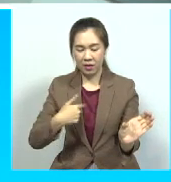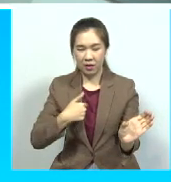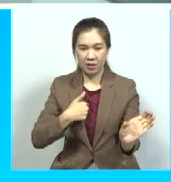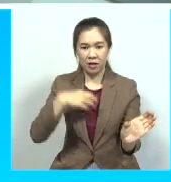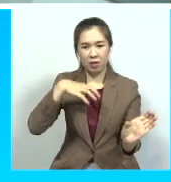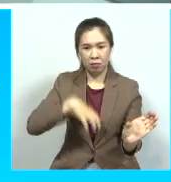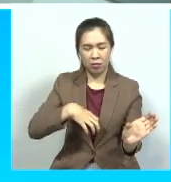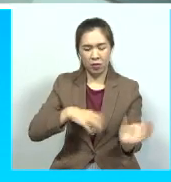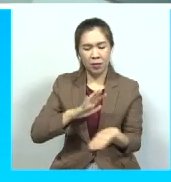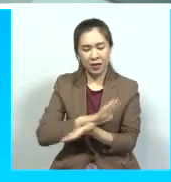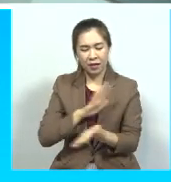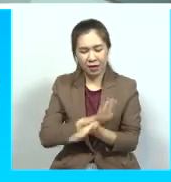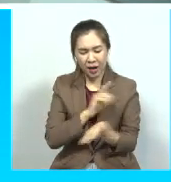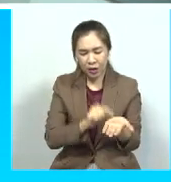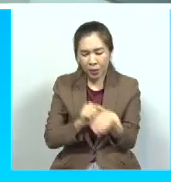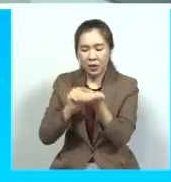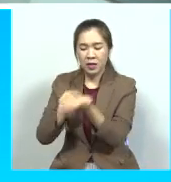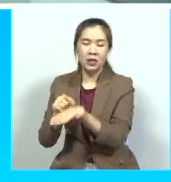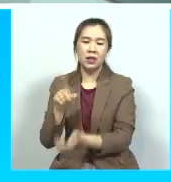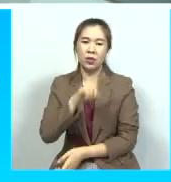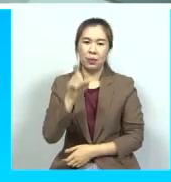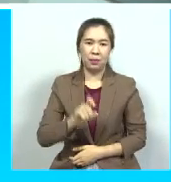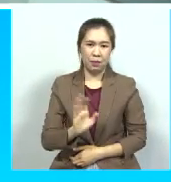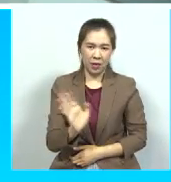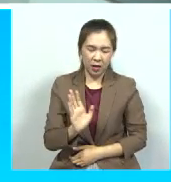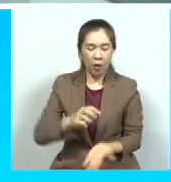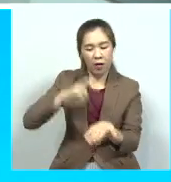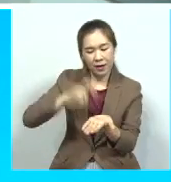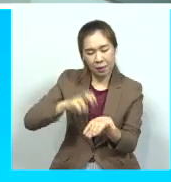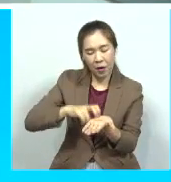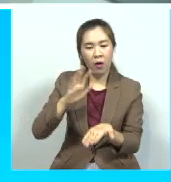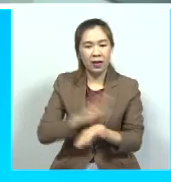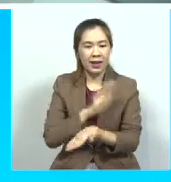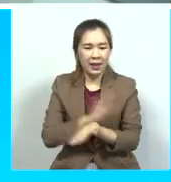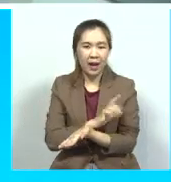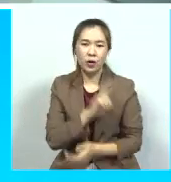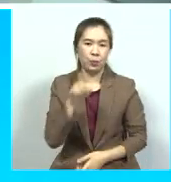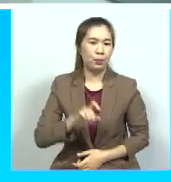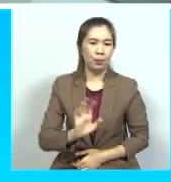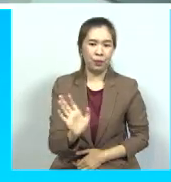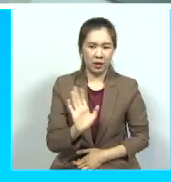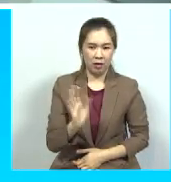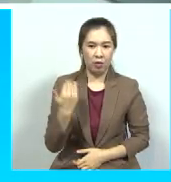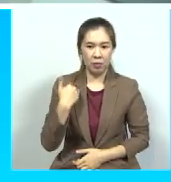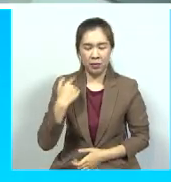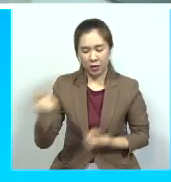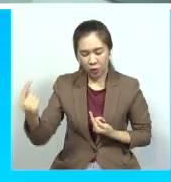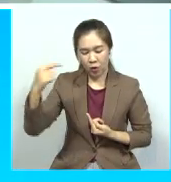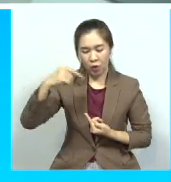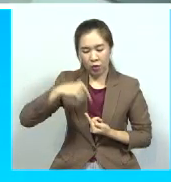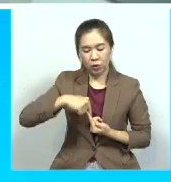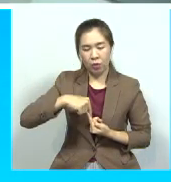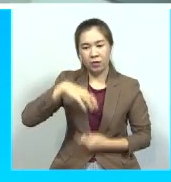องออกเอกสารหลักฐานกระดาษไม่ต้องยื่นแบบด้วยกระดาษนะครับไม่ต้องออกหนังสือรับรองของนักที่จ่ายด้วยกระดาษทุกอย่างเนี่ยมันจะมาที่กรมสรรพากร